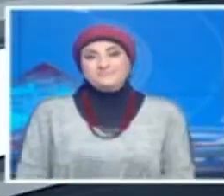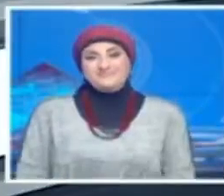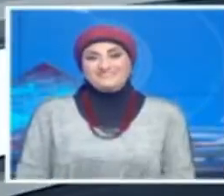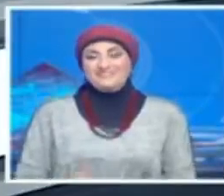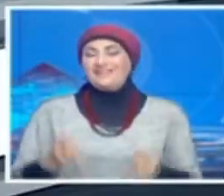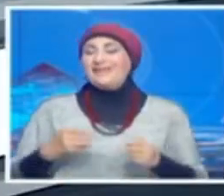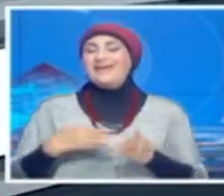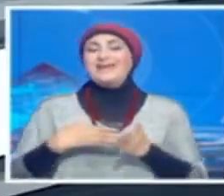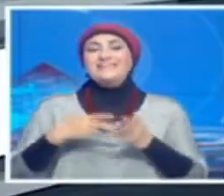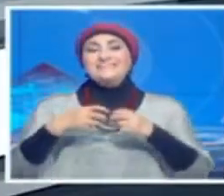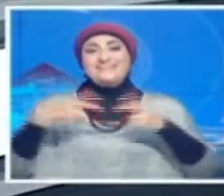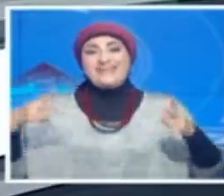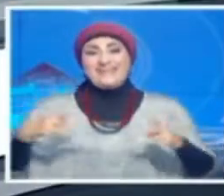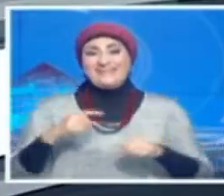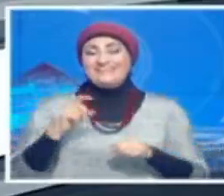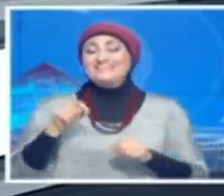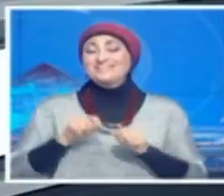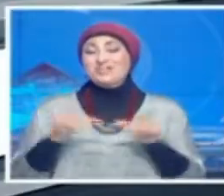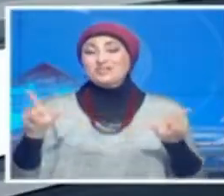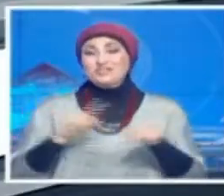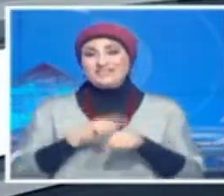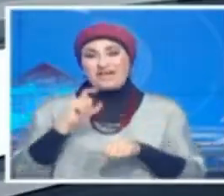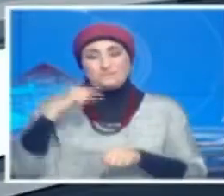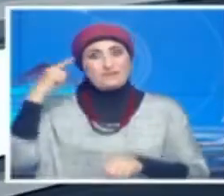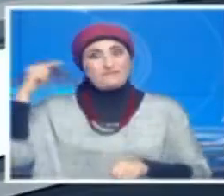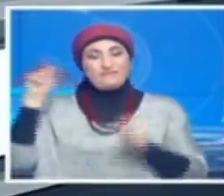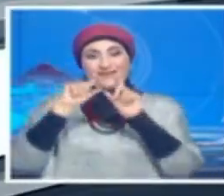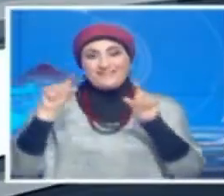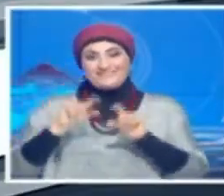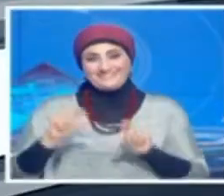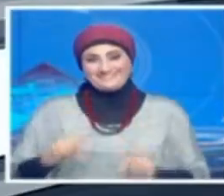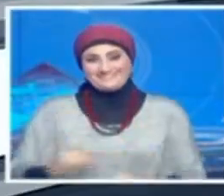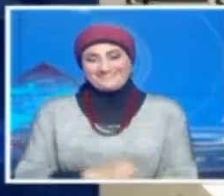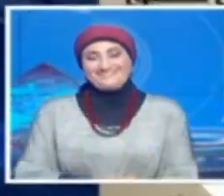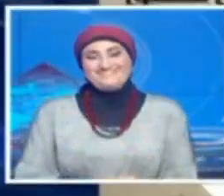نهاية الخامسة، وهذا تذكير لحضراتكم بأهم ما جاء بها من عناوين.